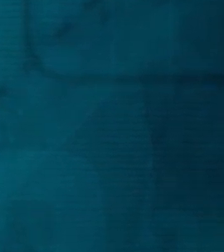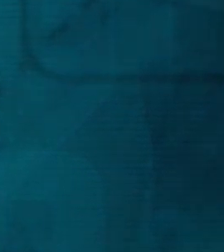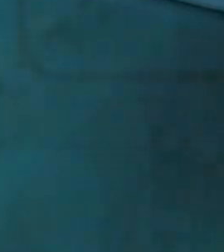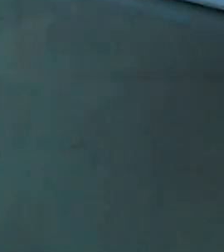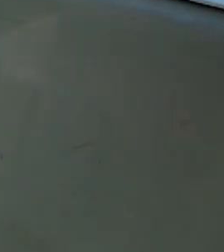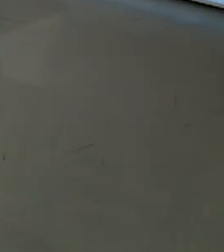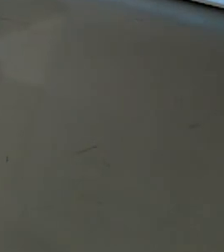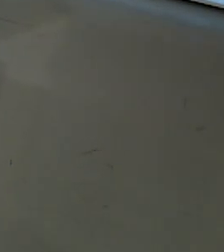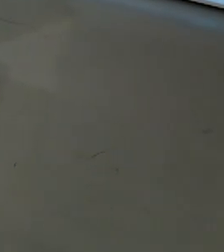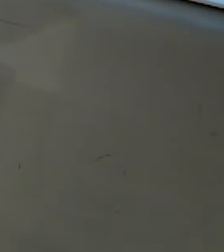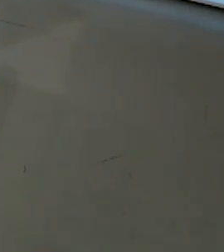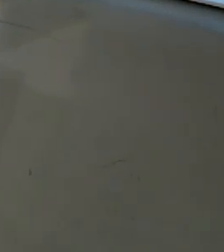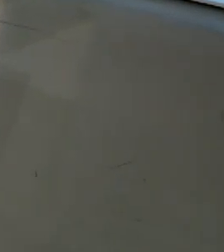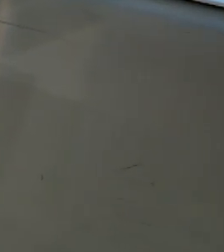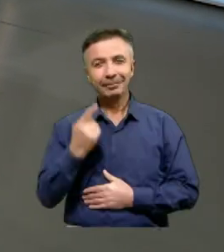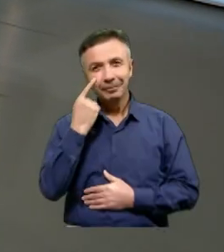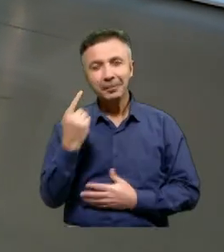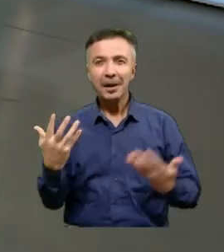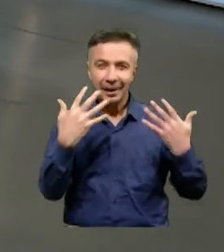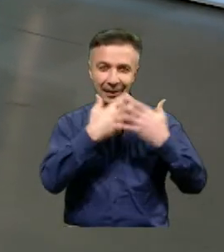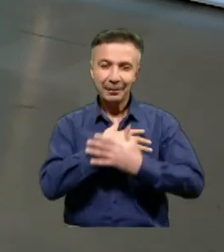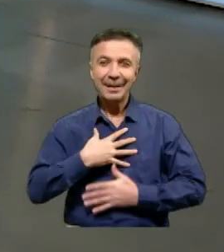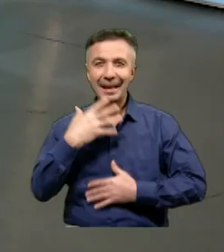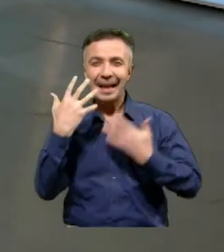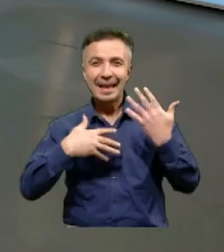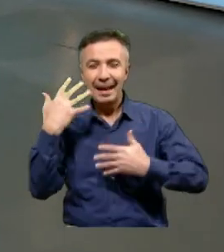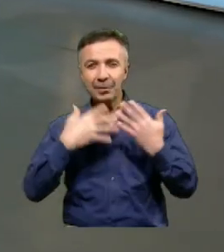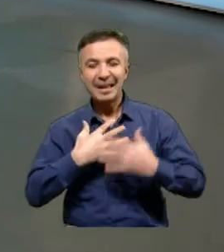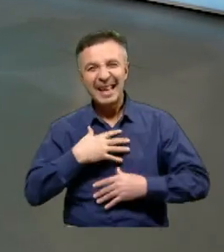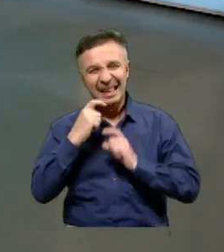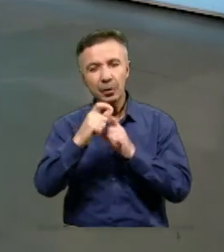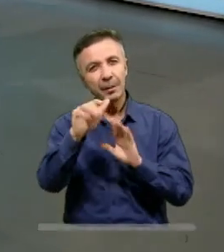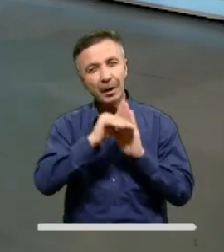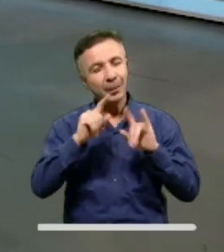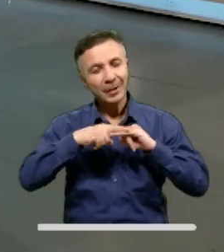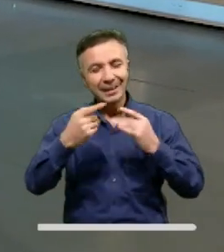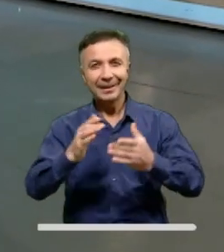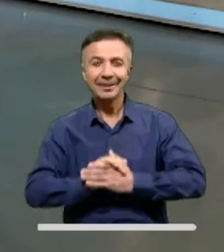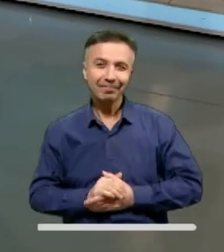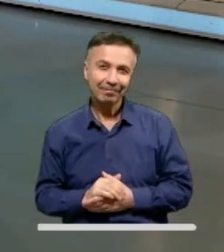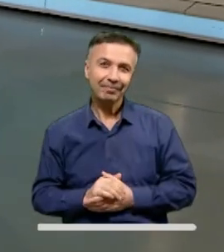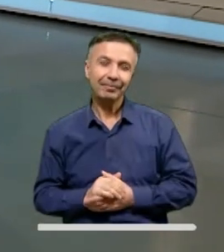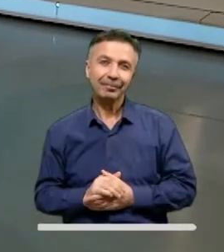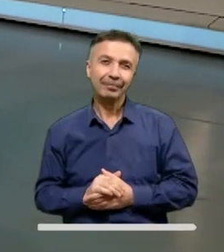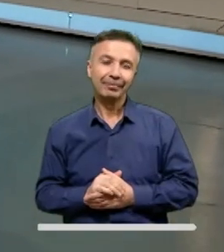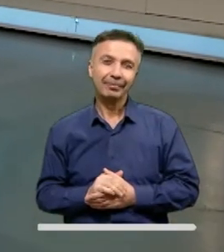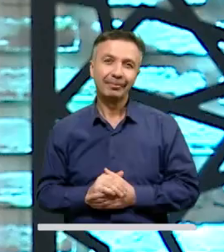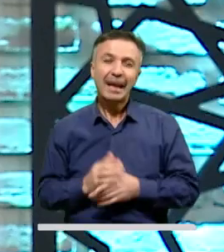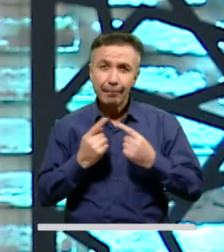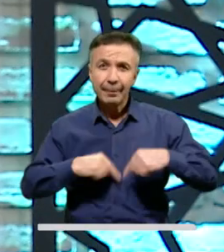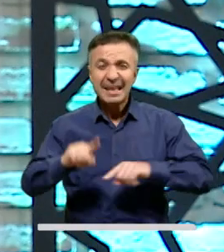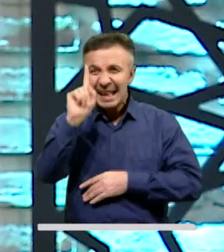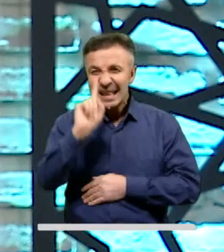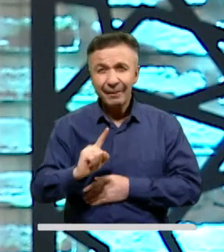farzdır. Efendim hayırlı akşamlar diliyoruz. Diyanet Televizyonu'na Diyanet'e Soralım programına hoş geldiniz, sefa getirdiniz. Bizi ilk